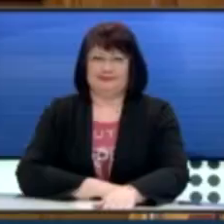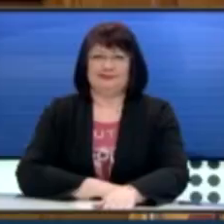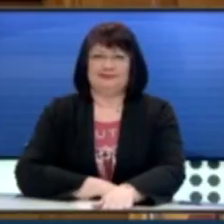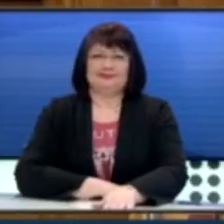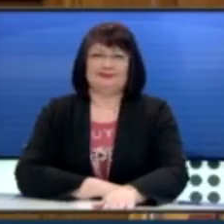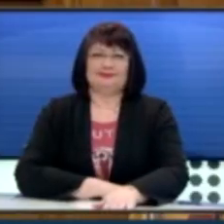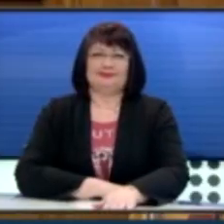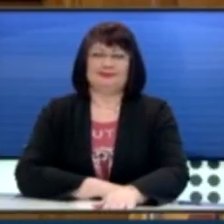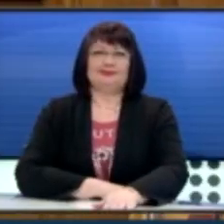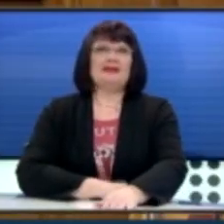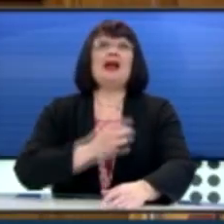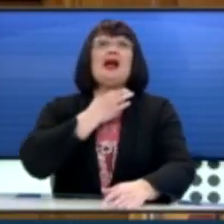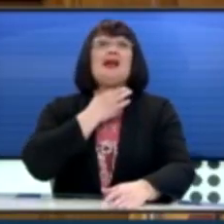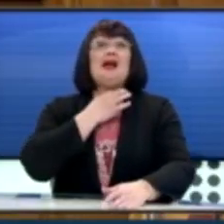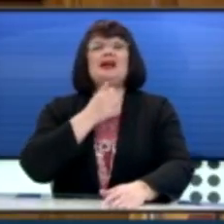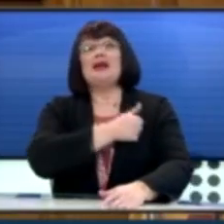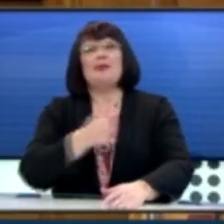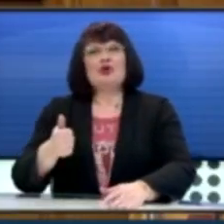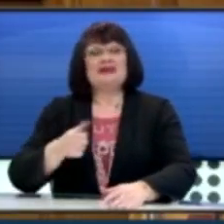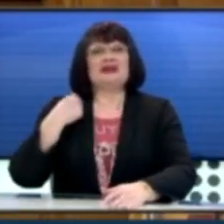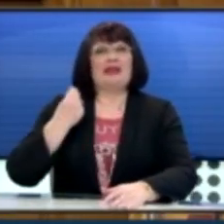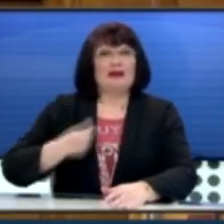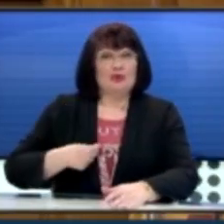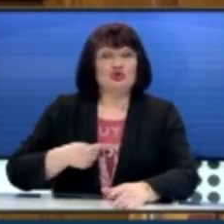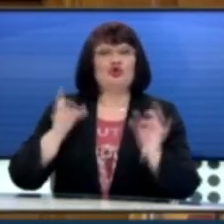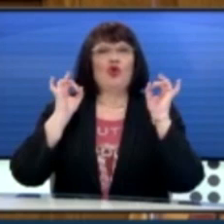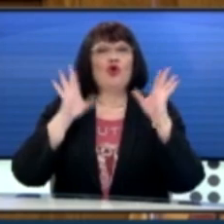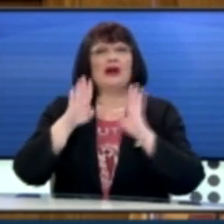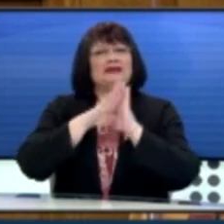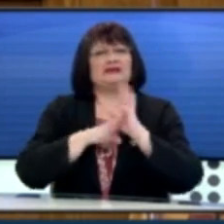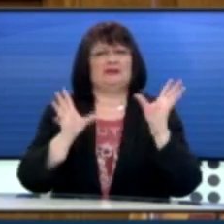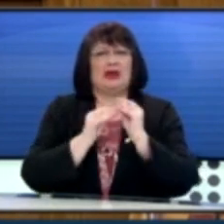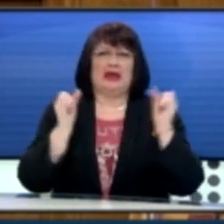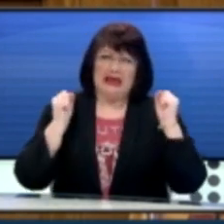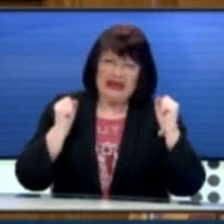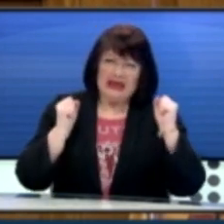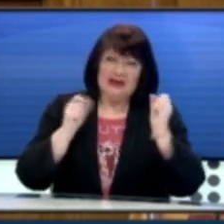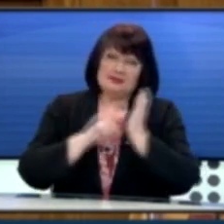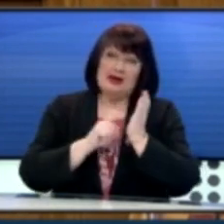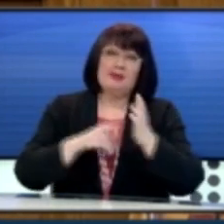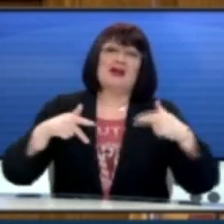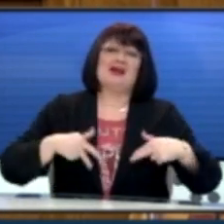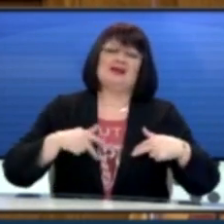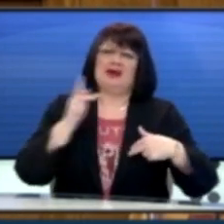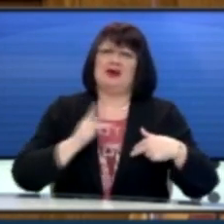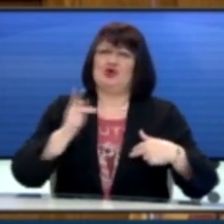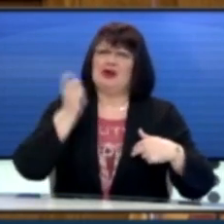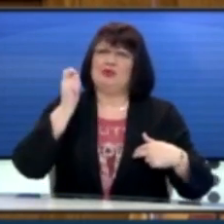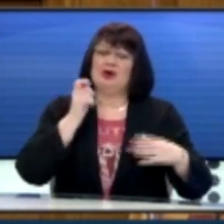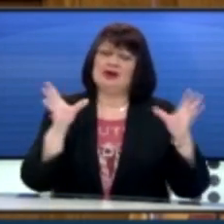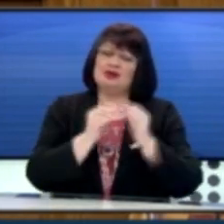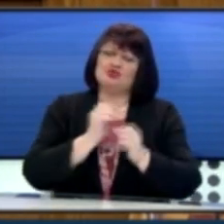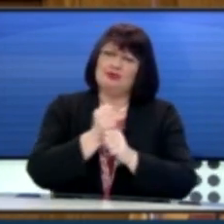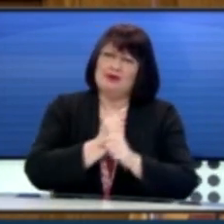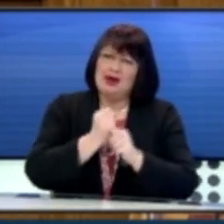να υπάρχει αποκλειστικά δημόσιο δωρεάν σύστημα υγείας, κρατική κοινωνική πολιτική